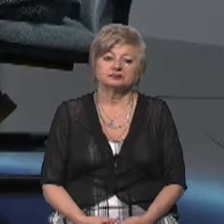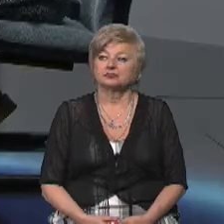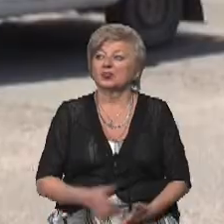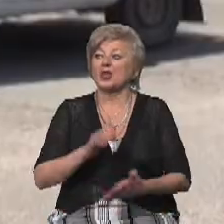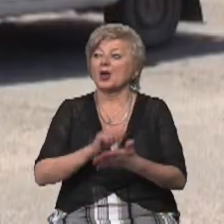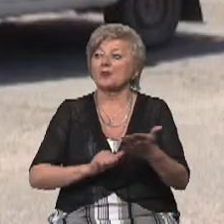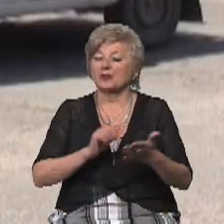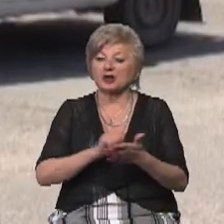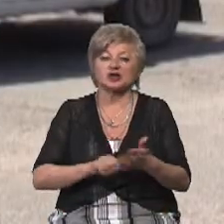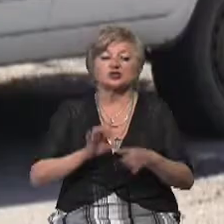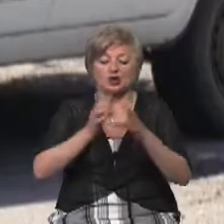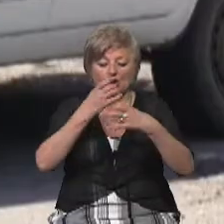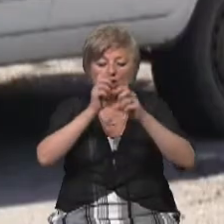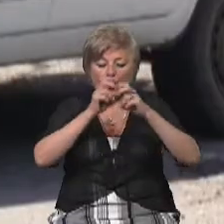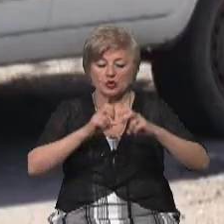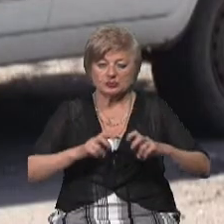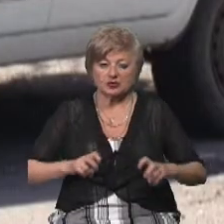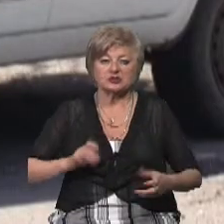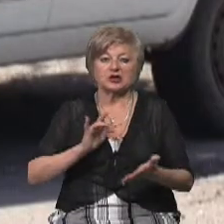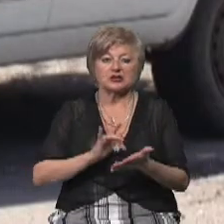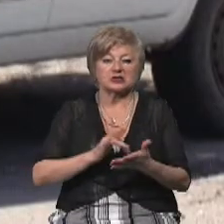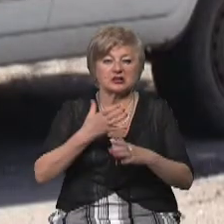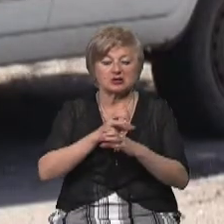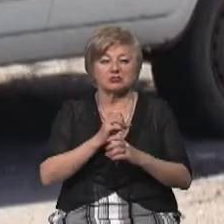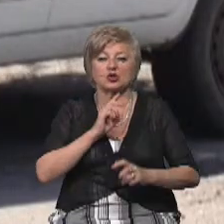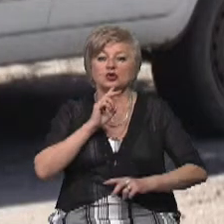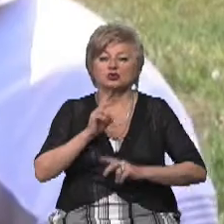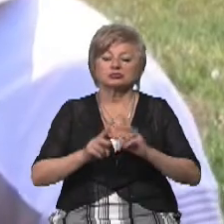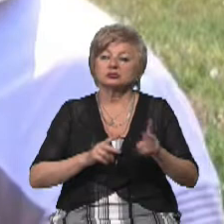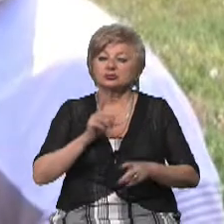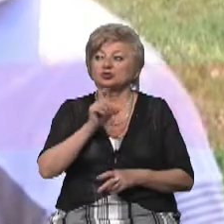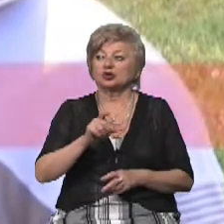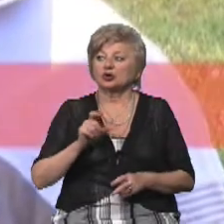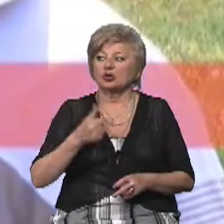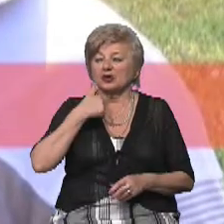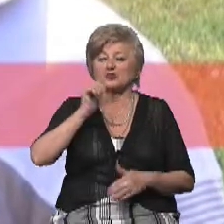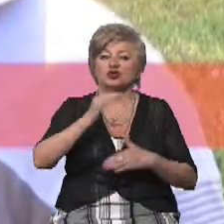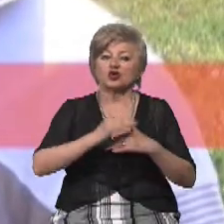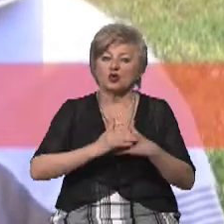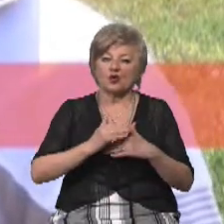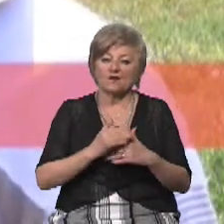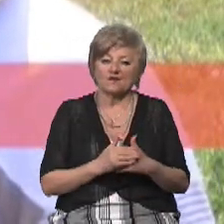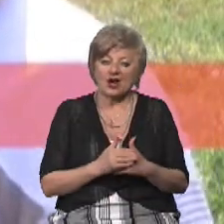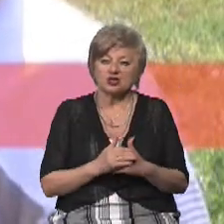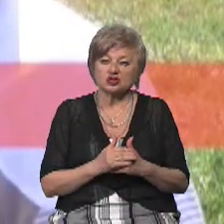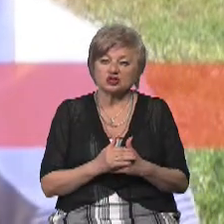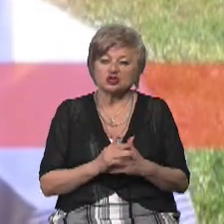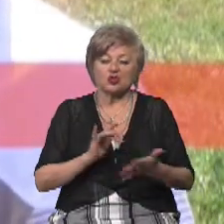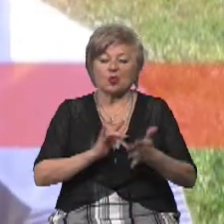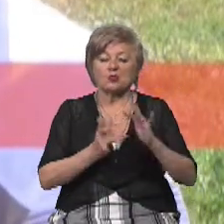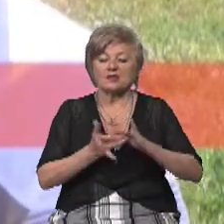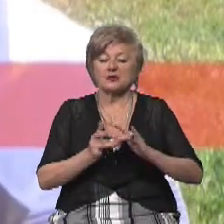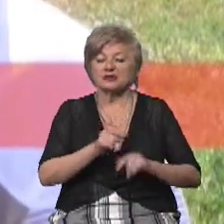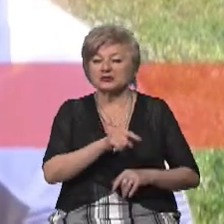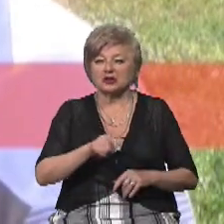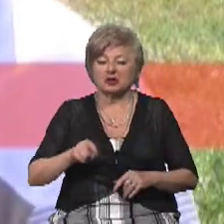Причиною проведення досліджень лабораторного центру стали скарги та звернення запоріжців. Вчора ввечері в інтернеті на порталі